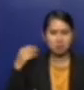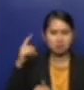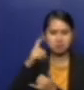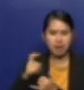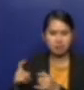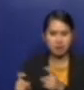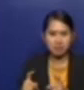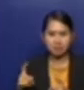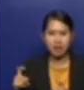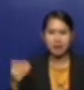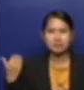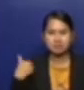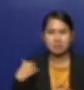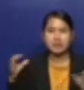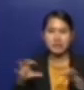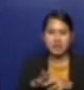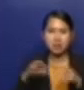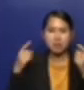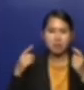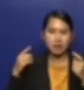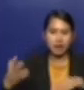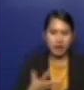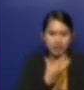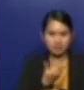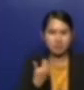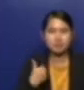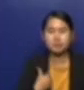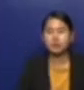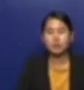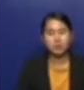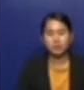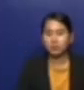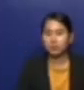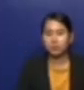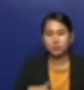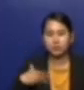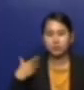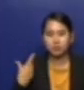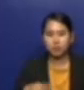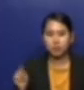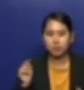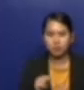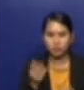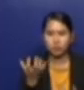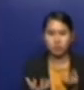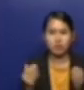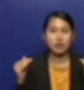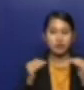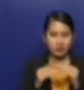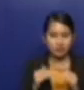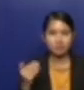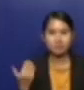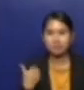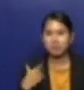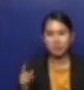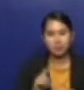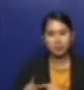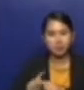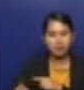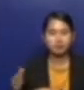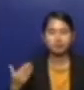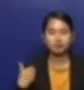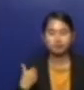จากเหตุการณ์ทางการเมืองเนี่ยยังร้องโหยหาเรียกร้องความเป็นธรรมอยู่อีกเยอะแยะมากมาย